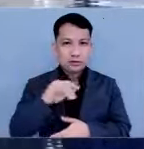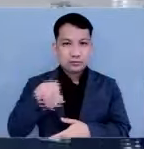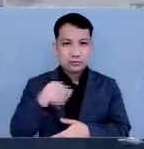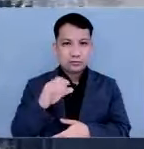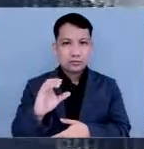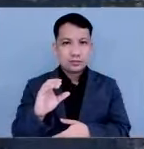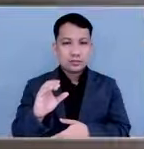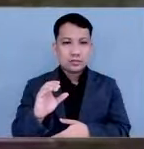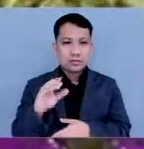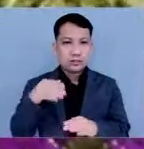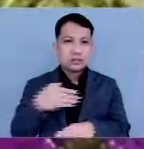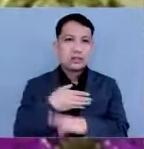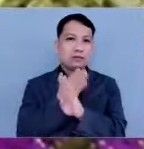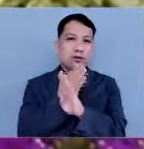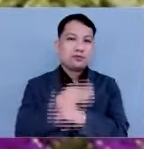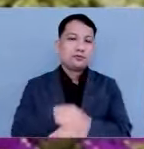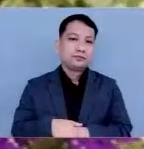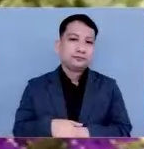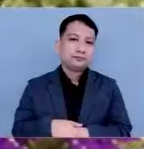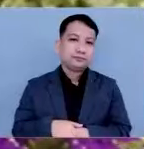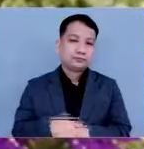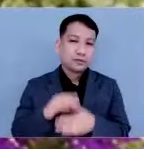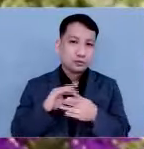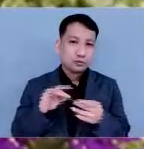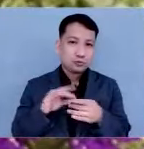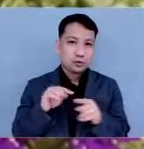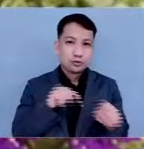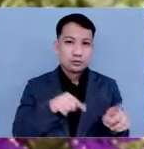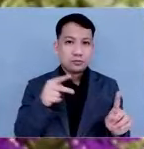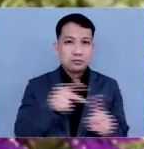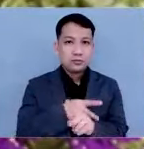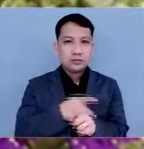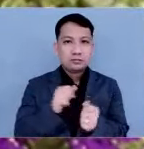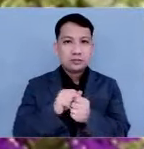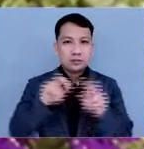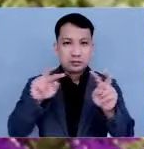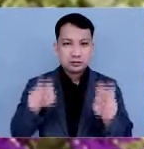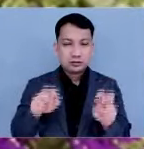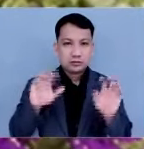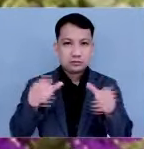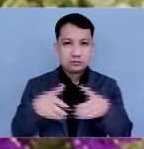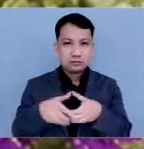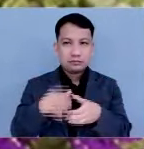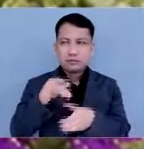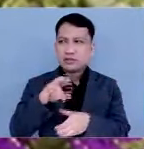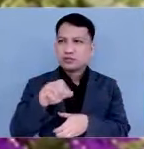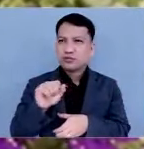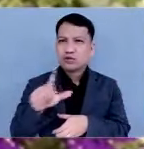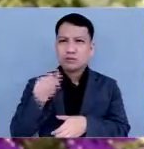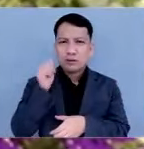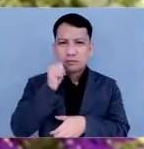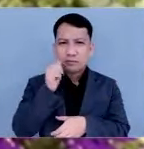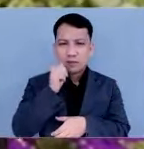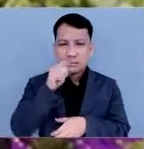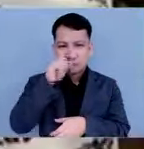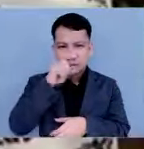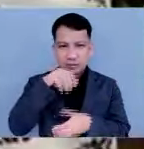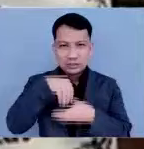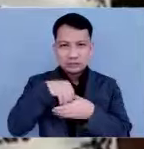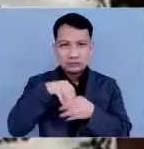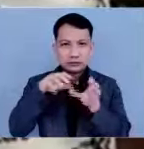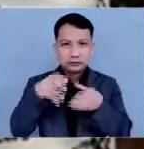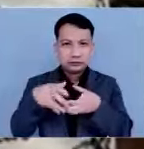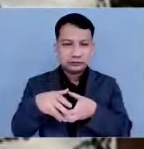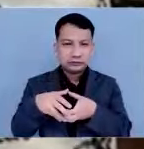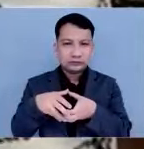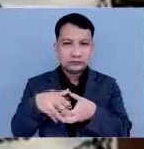sa Davao City. Mentor raw ng mga biktima, kabilang sila sa tinatawag na pastorals o yung mga babaeng nasa inner circle ni Kibuloy. Ilan